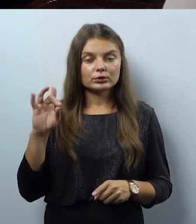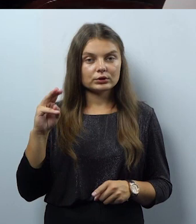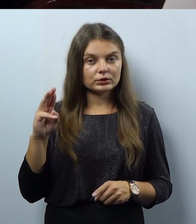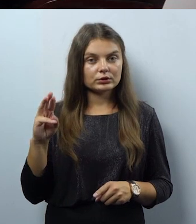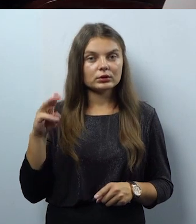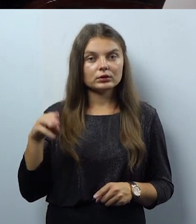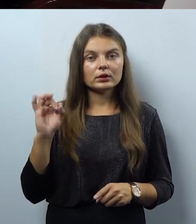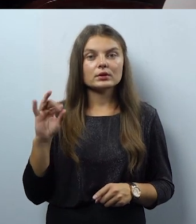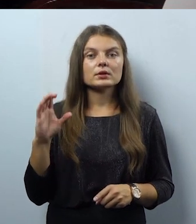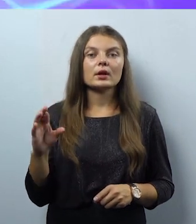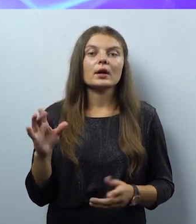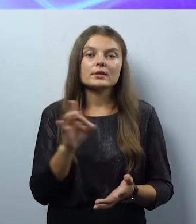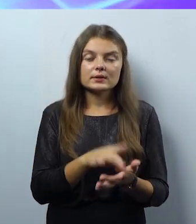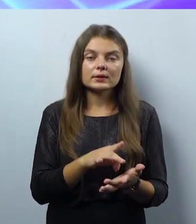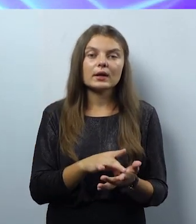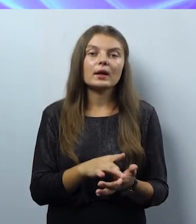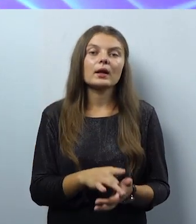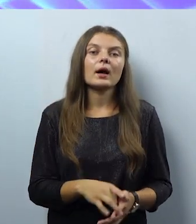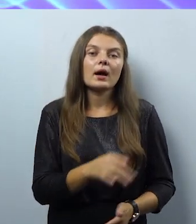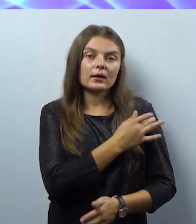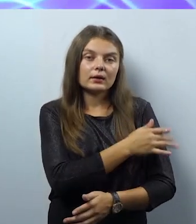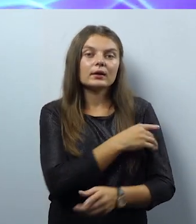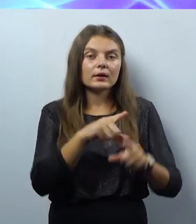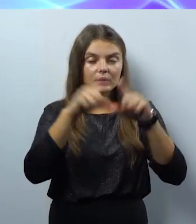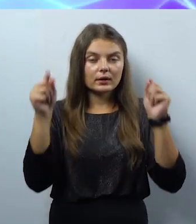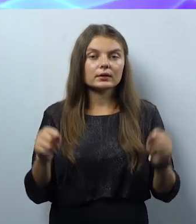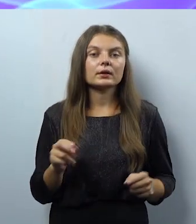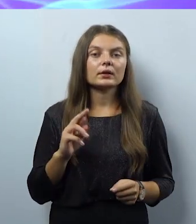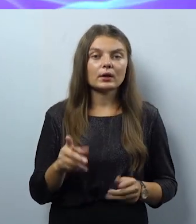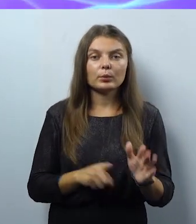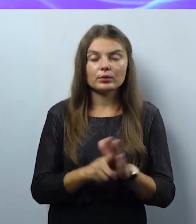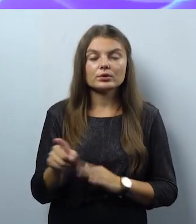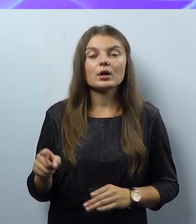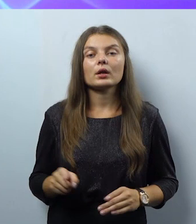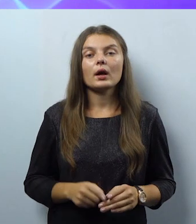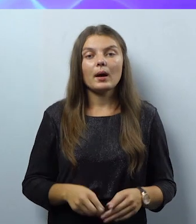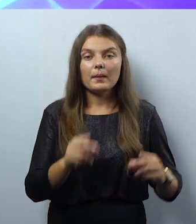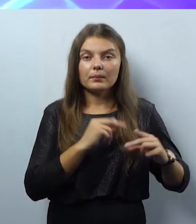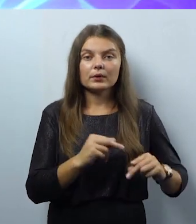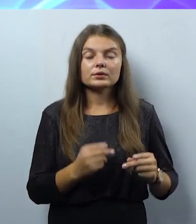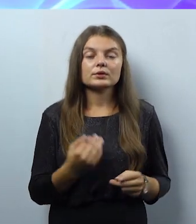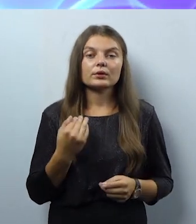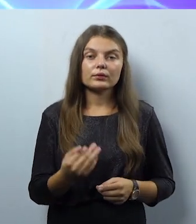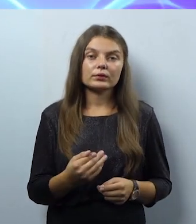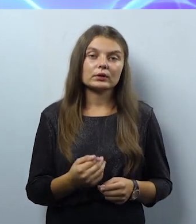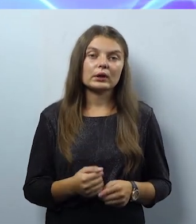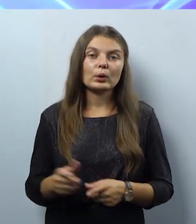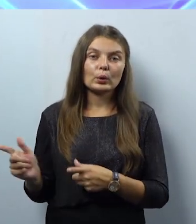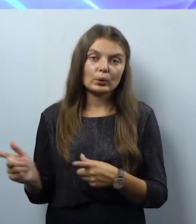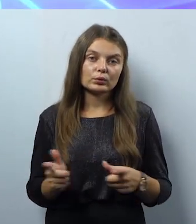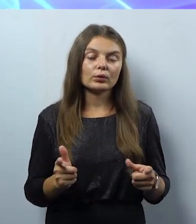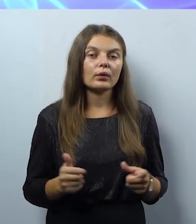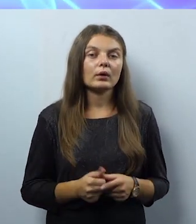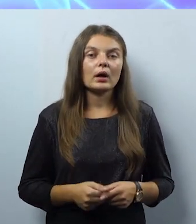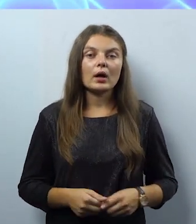вторинну медичну допомогу. В цих нових умовах вона почала свою роботу з 1 квітня 2020 року, теж через контракт з Національною службою